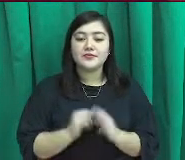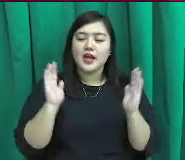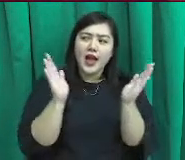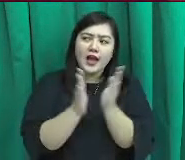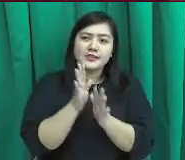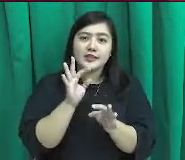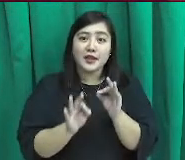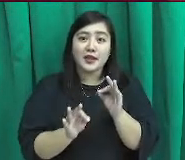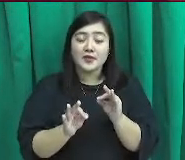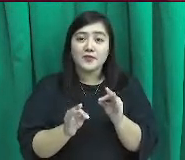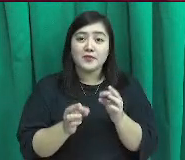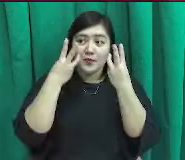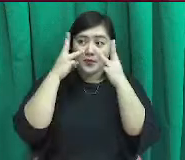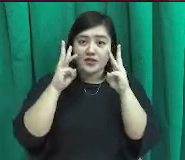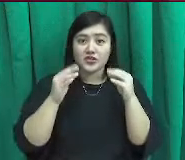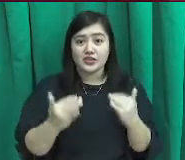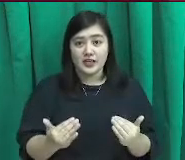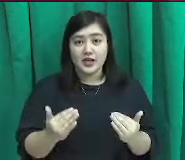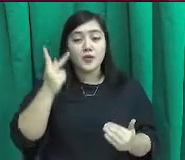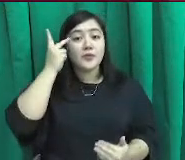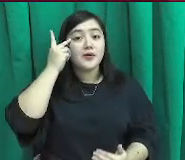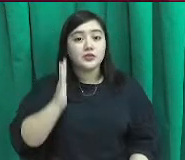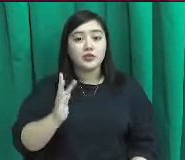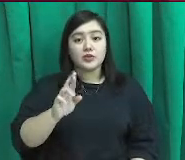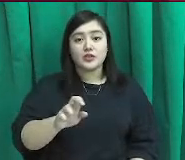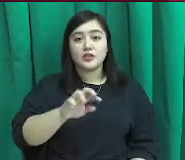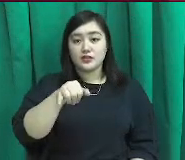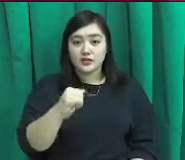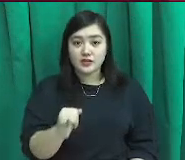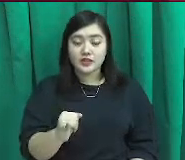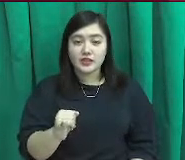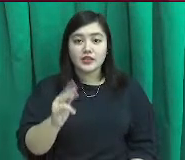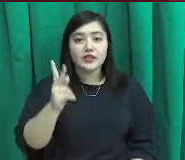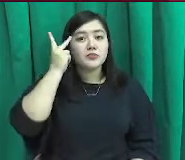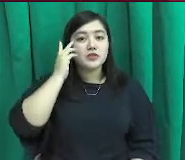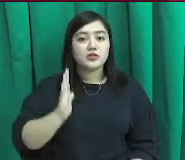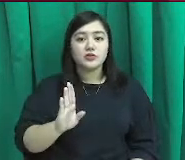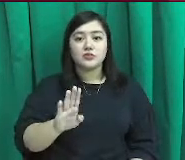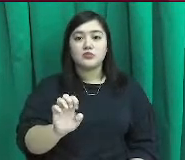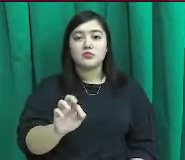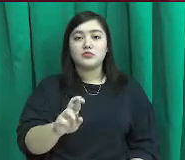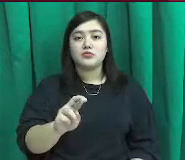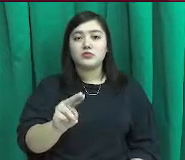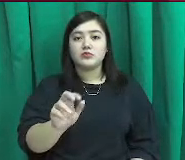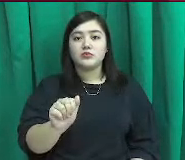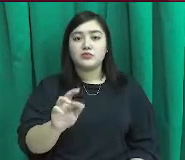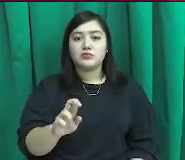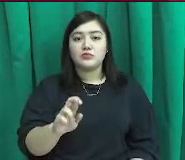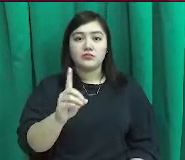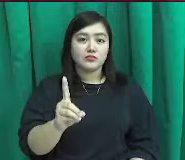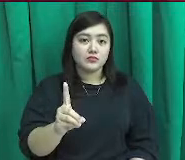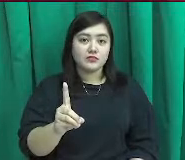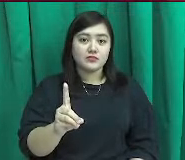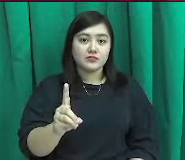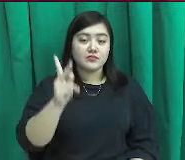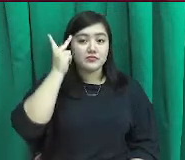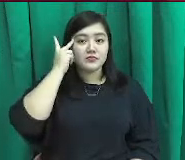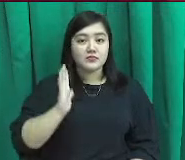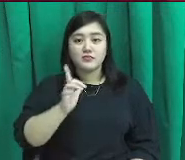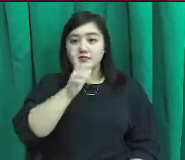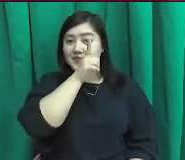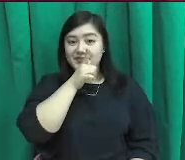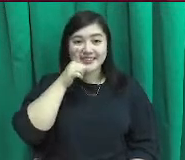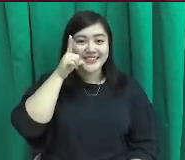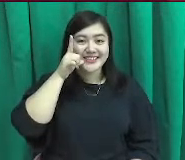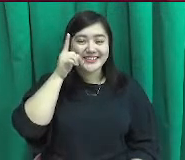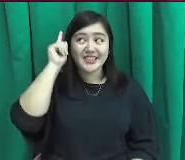nakikita. Pero ganun pa man, ay unahin na natin. Wow. And of course, binabati ko rin ang aking asawa, si